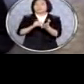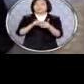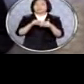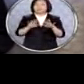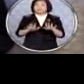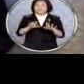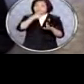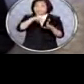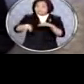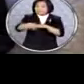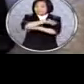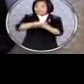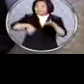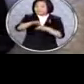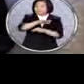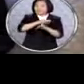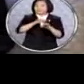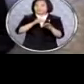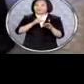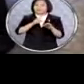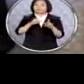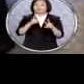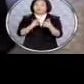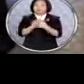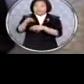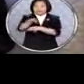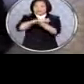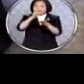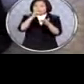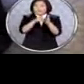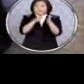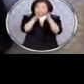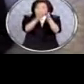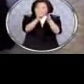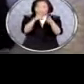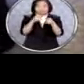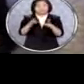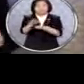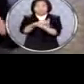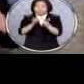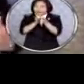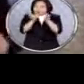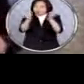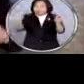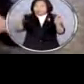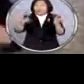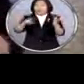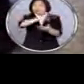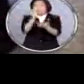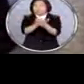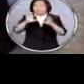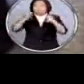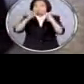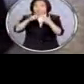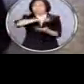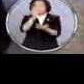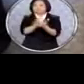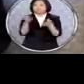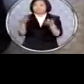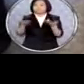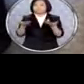单纯的经济的一个狭隘的层面的问题，它其实它牵涉到是经济面的整体，一个国家的整体的问